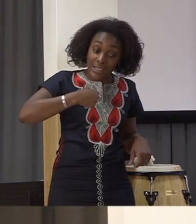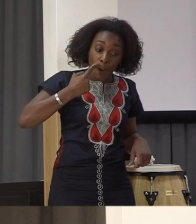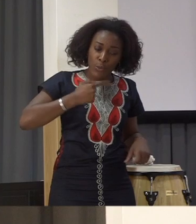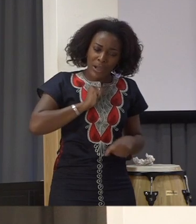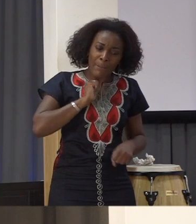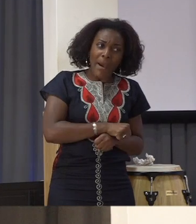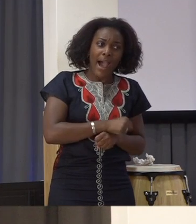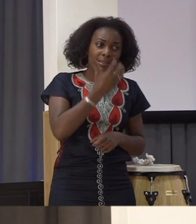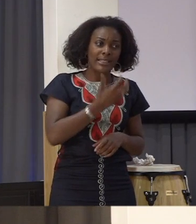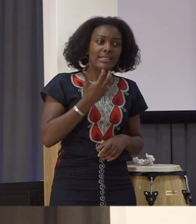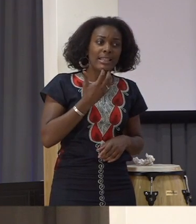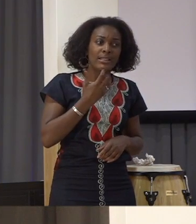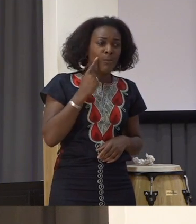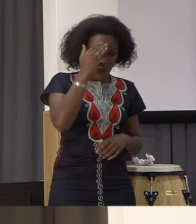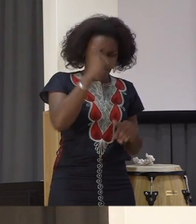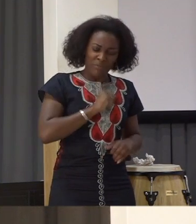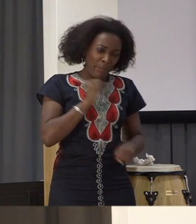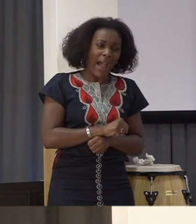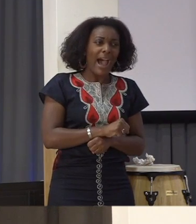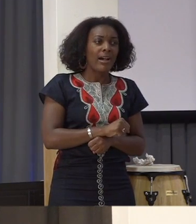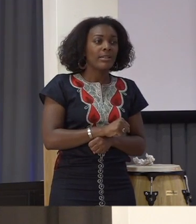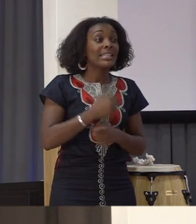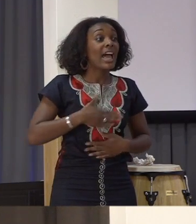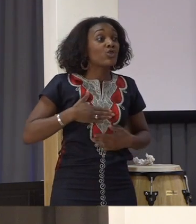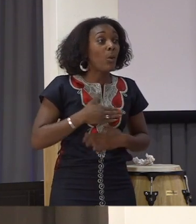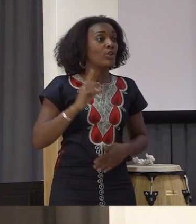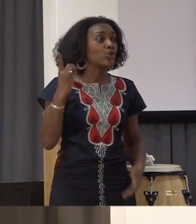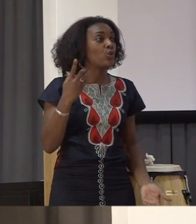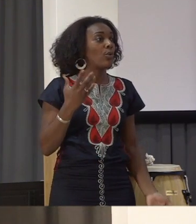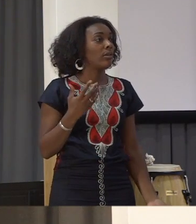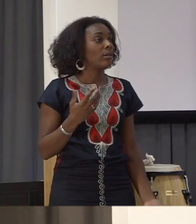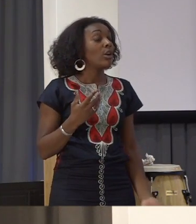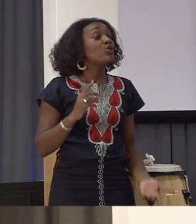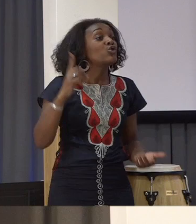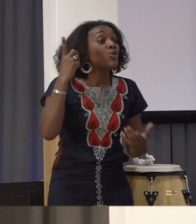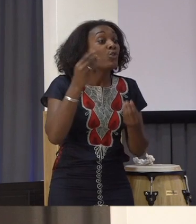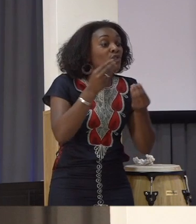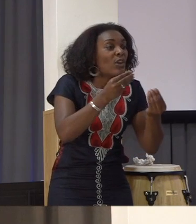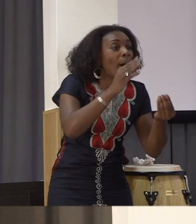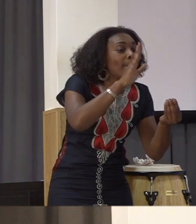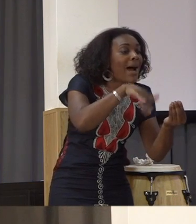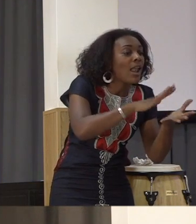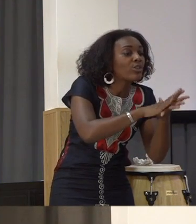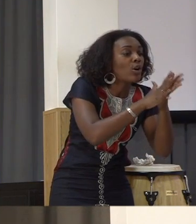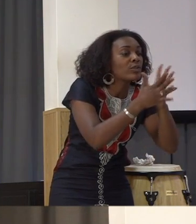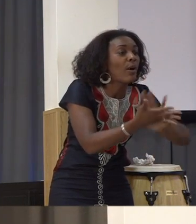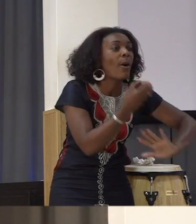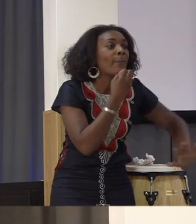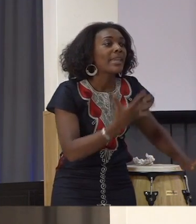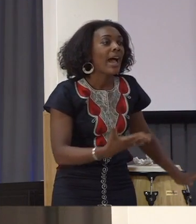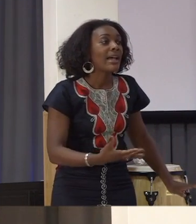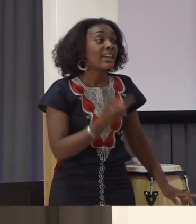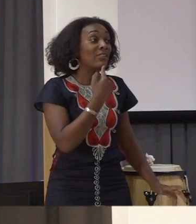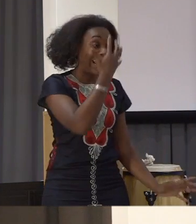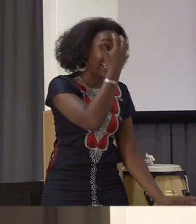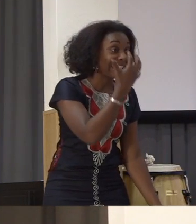t'en servir pour vaincre ton découragement. C'est la joie de Dieu. Parce que Dieu change le mal en bien. Ça veut dire qu'il change la tristesse